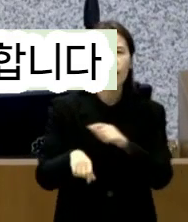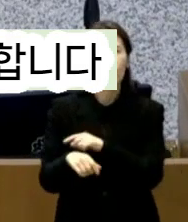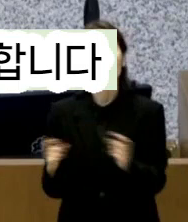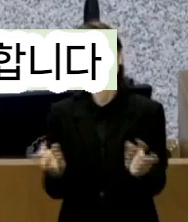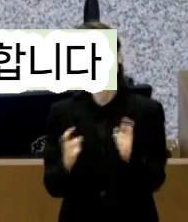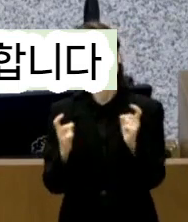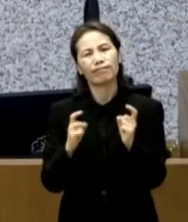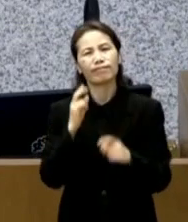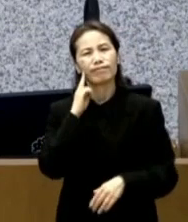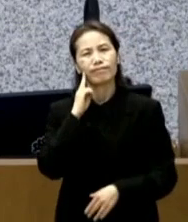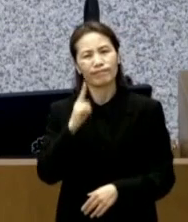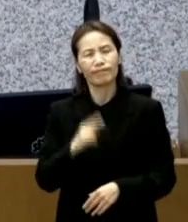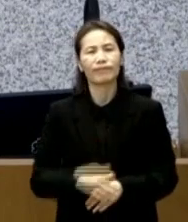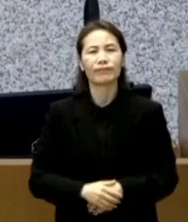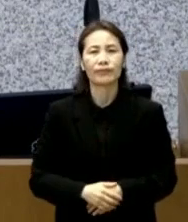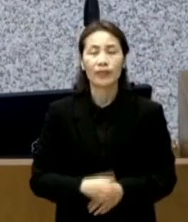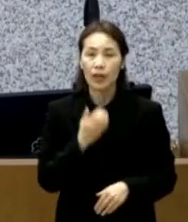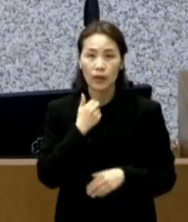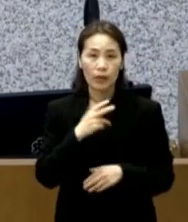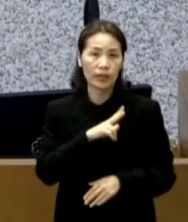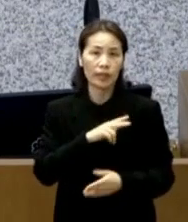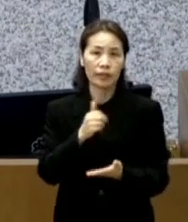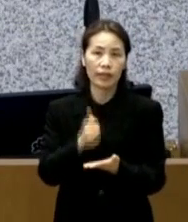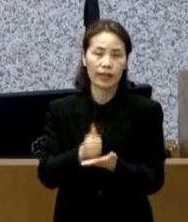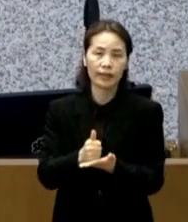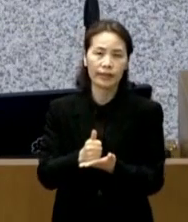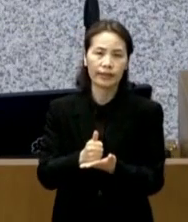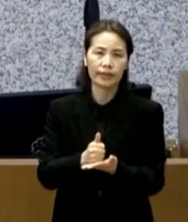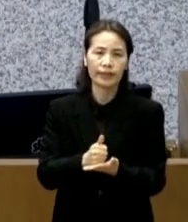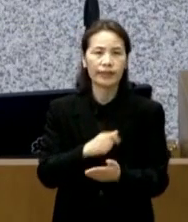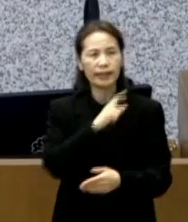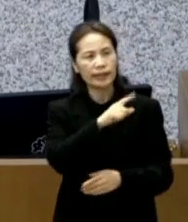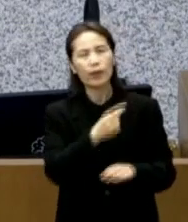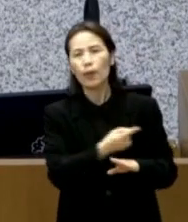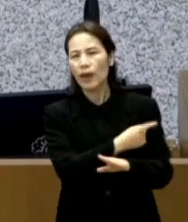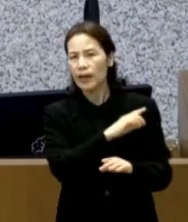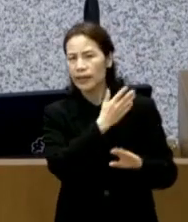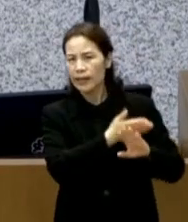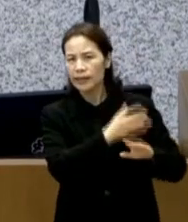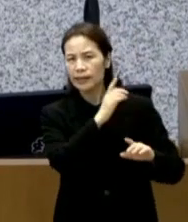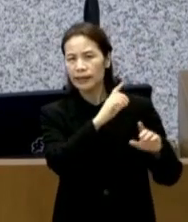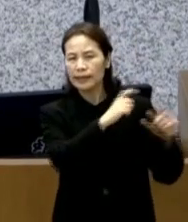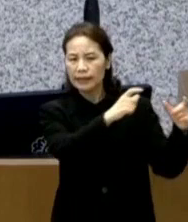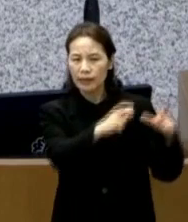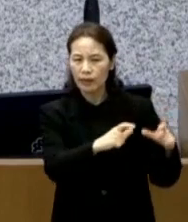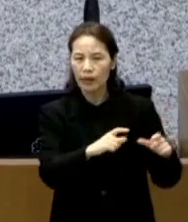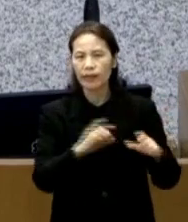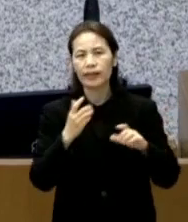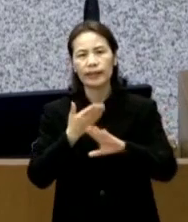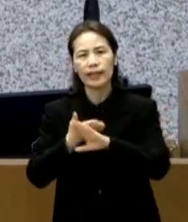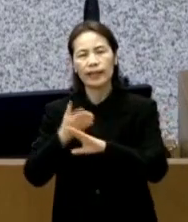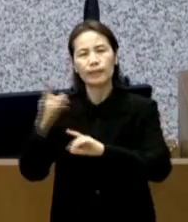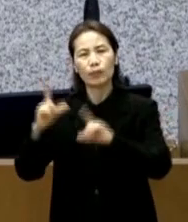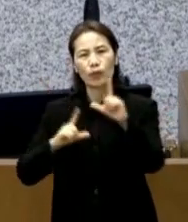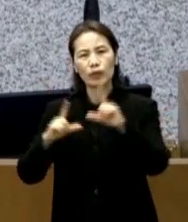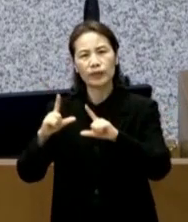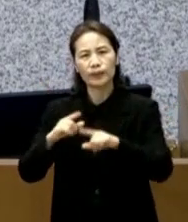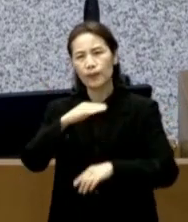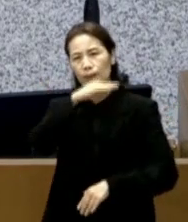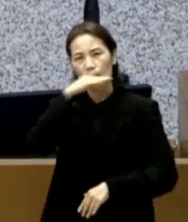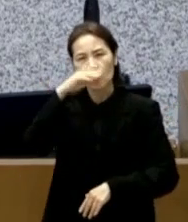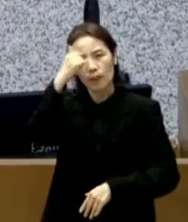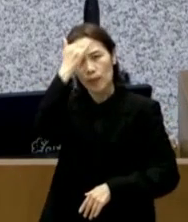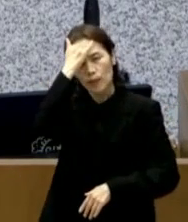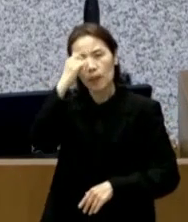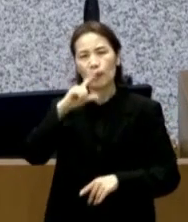참담합니다. 경기도의회는 달랐으면 합니다. 의회가 도민들께 희망이자 기댈